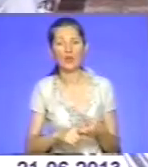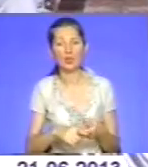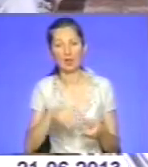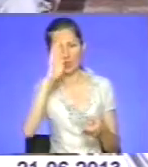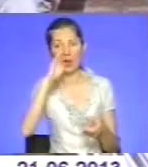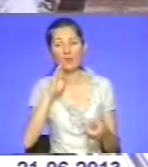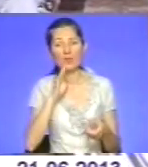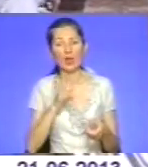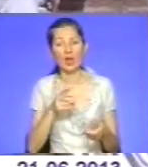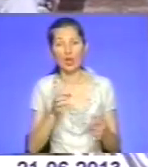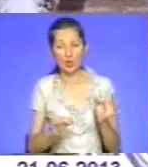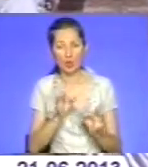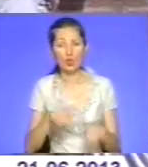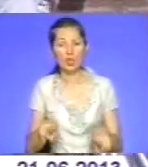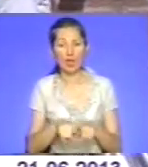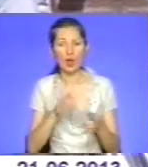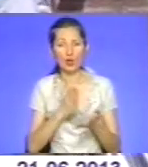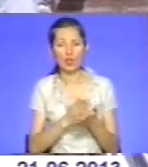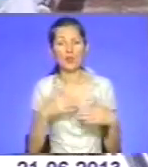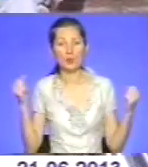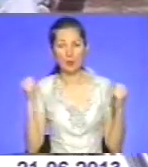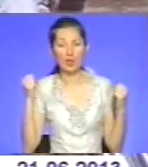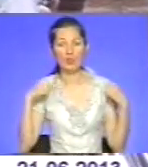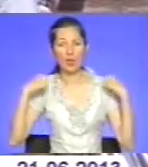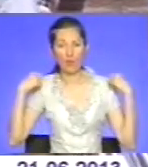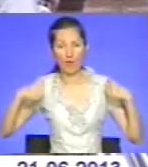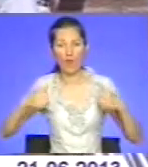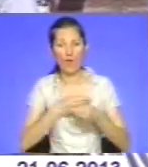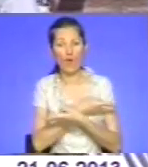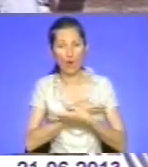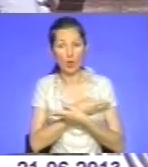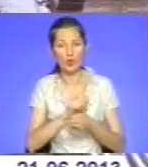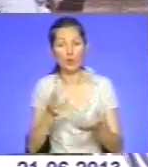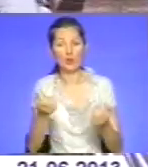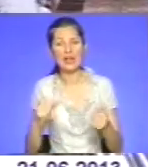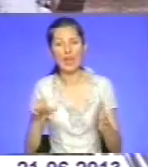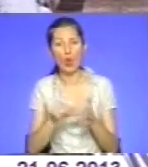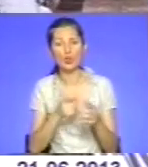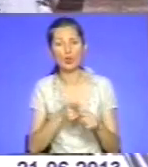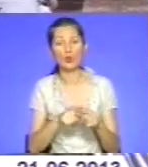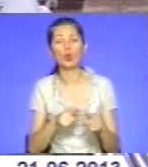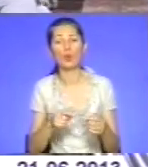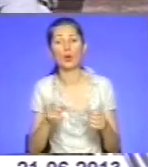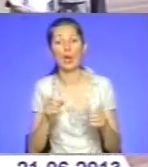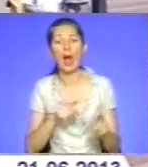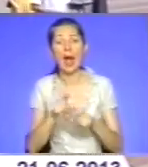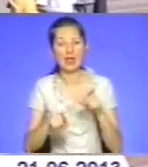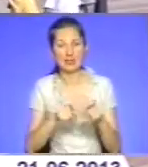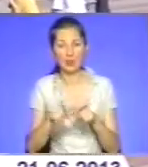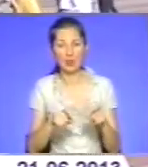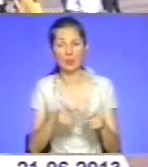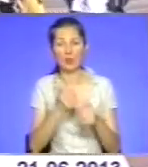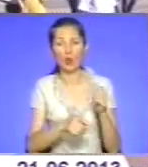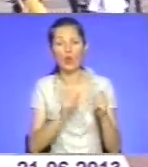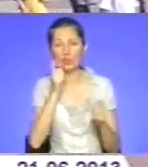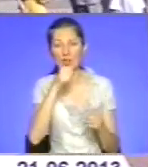сьогодні того я також тут і в спортивній формі, щоб взяти участь у цьому символічному забігу. Кожен рік